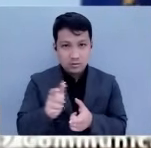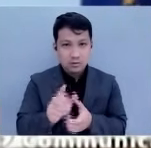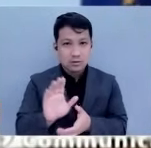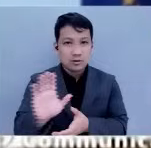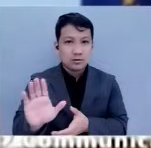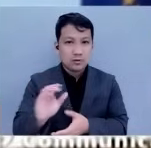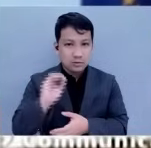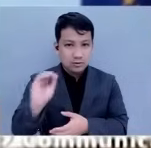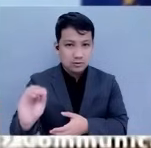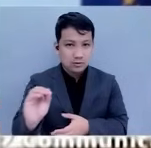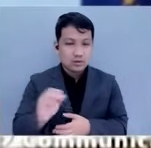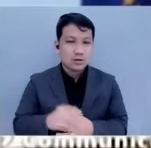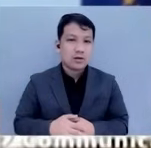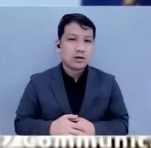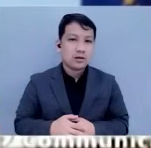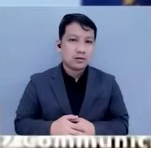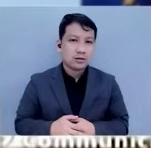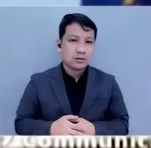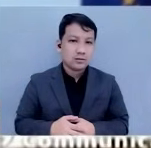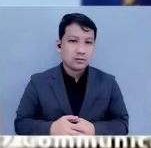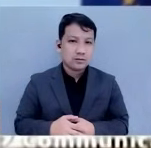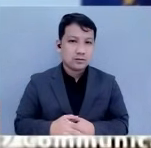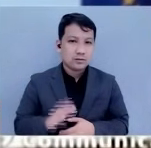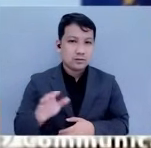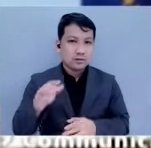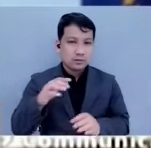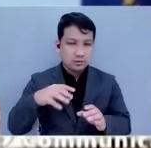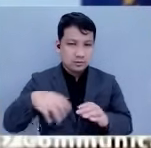own backyard.